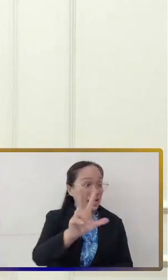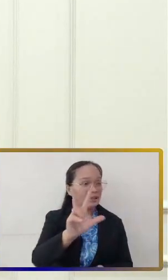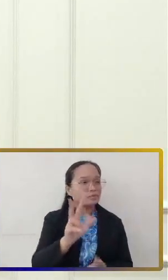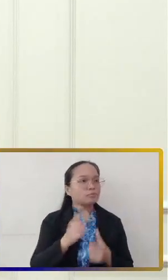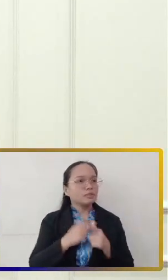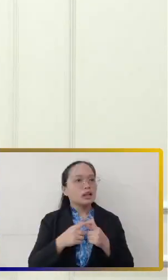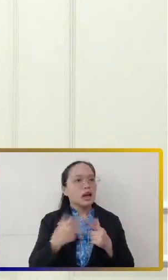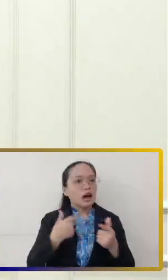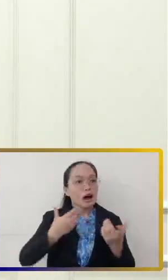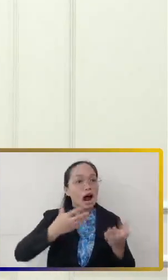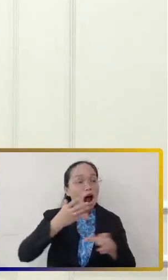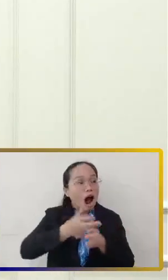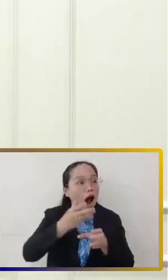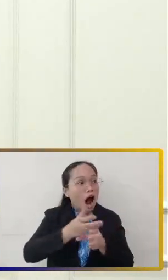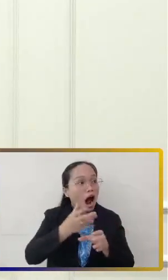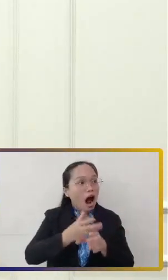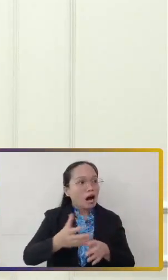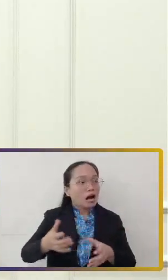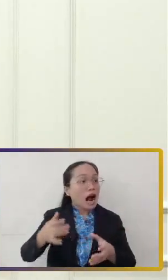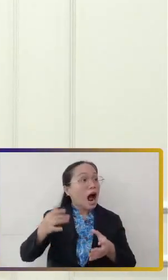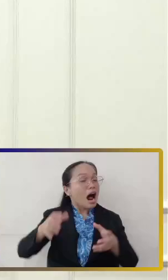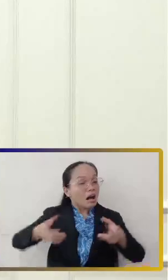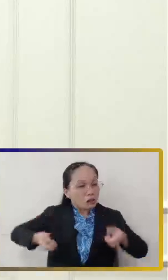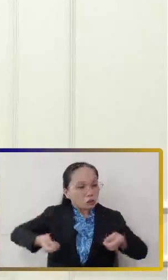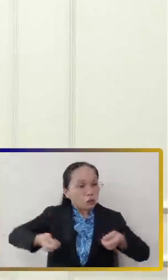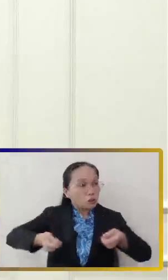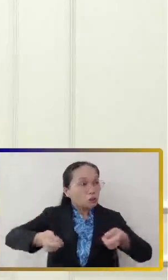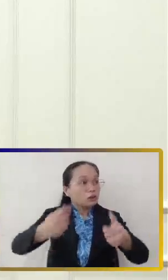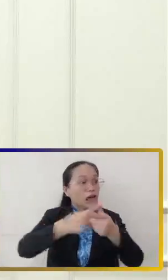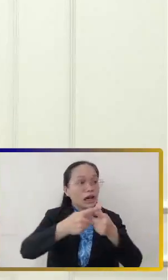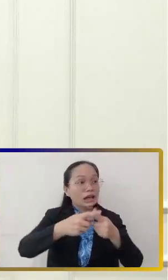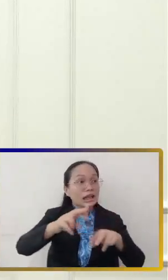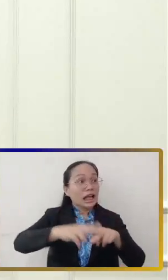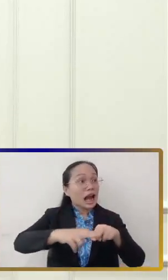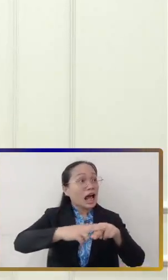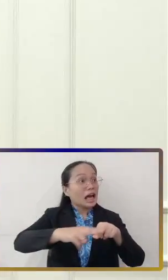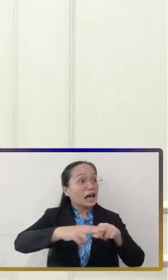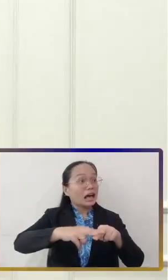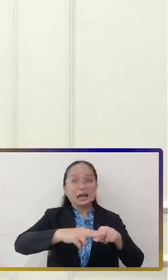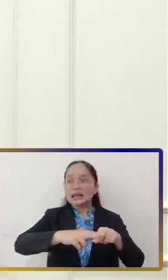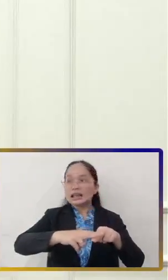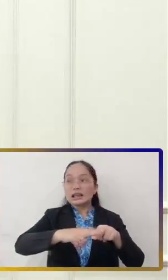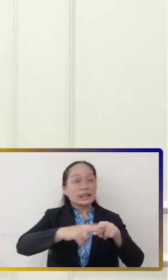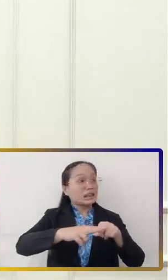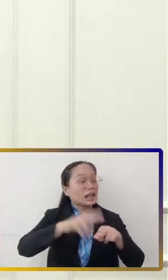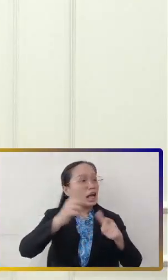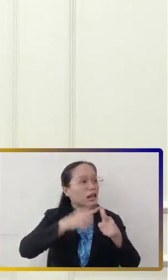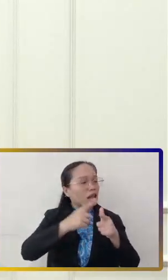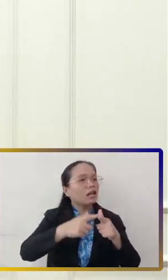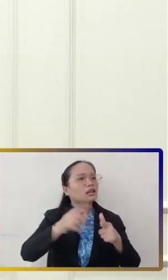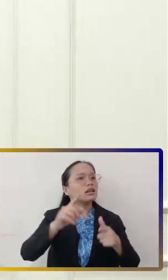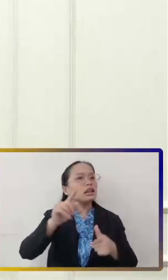Daladala ako sa cart, sa trolley. Pasok sa train, punta na ng Terminal 3, hinanap ko yung hotel